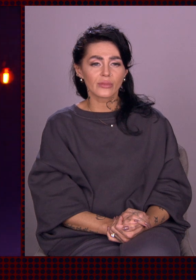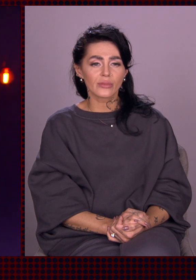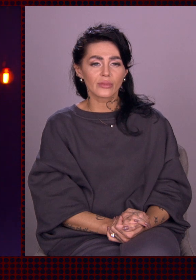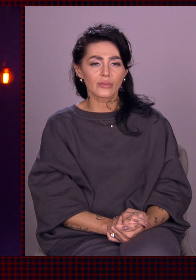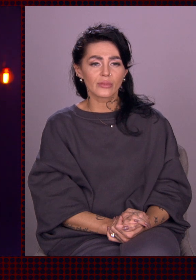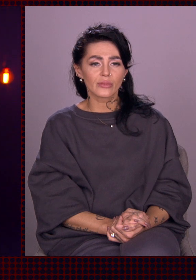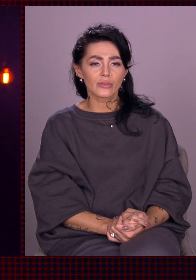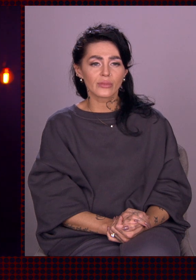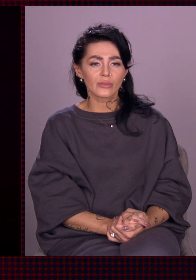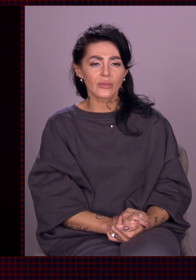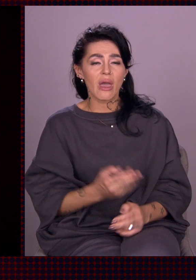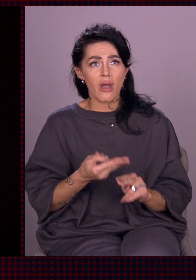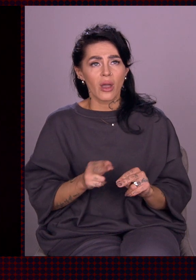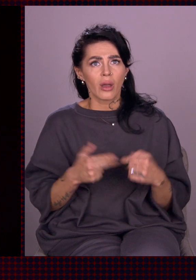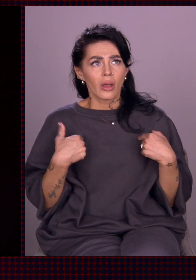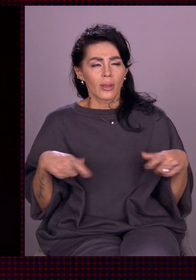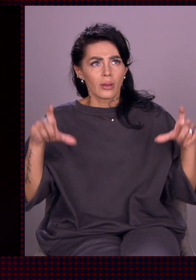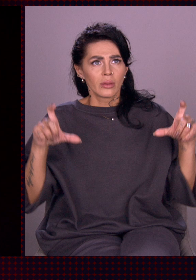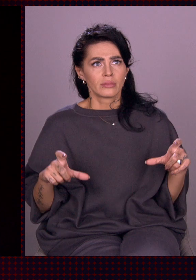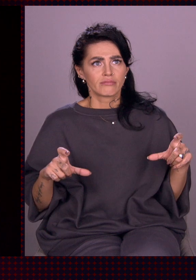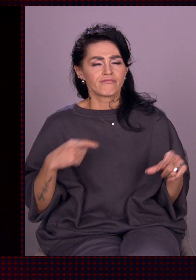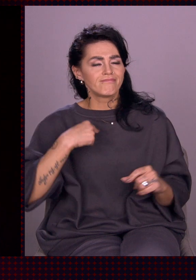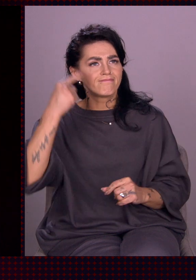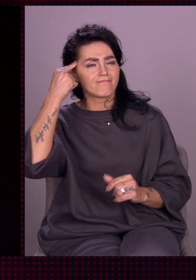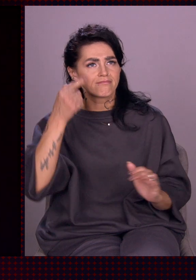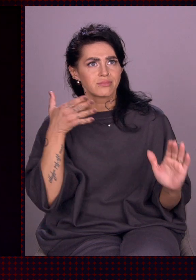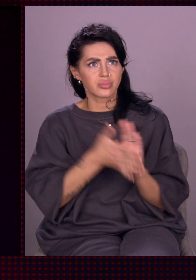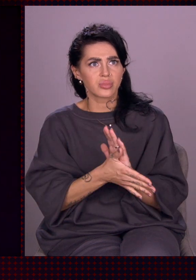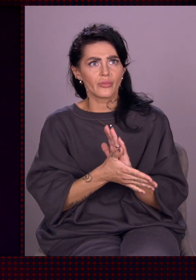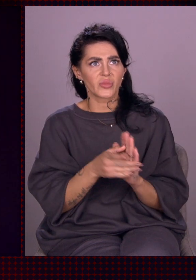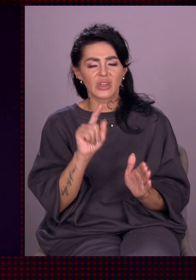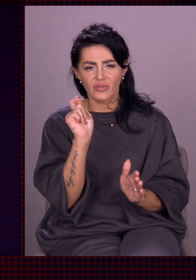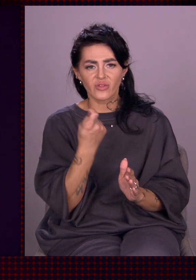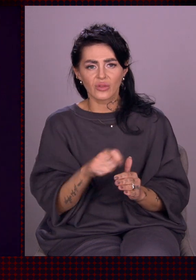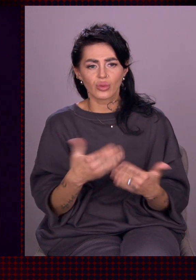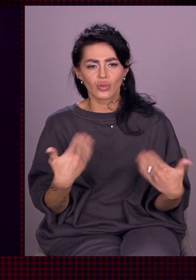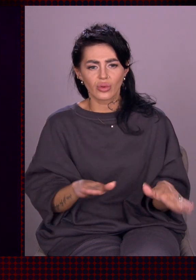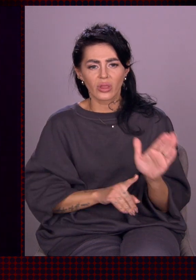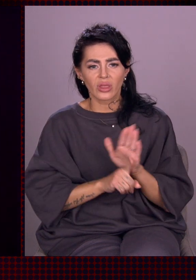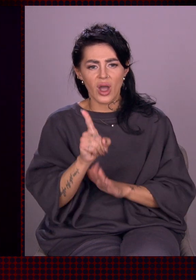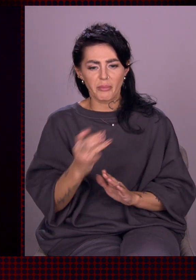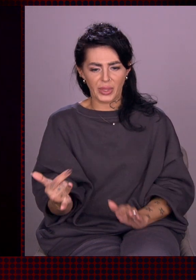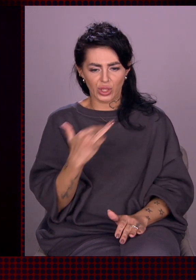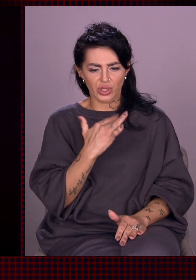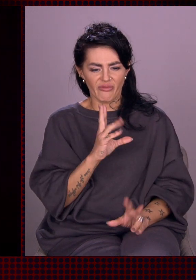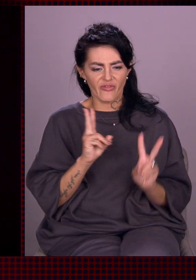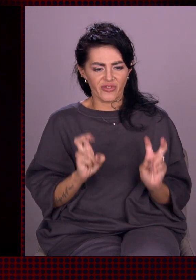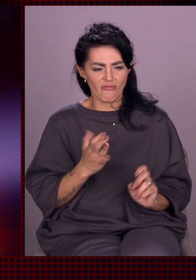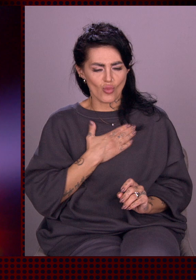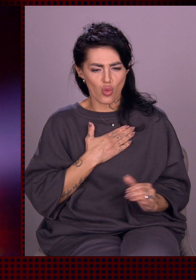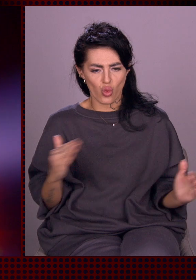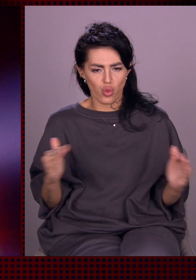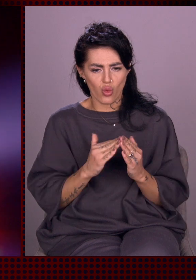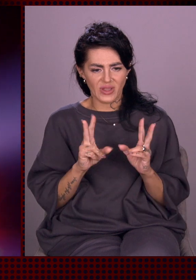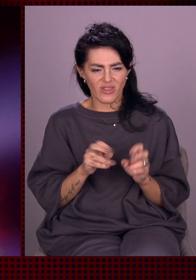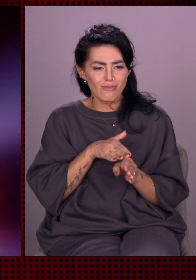Ти сидиш і розумієш, що війна прийшла до тебе, до хати, повномасштабна. Ми